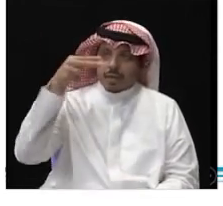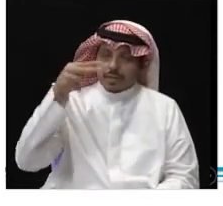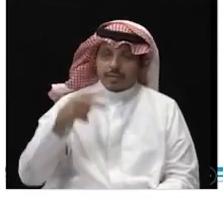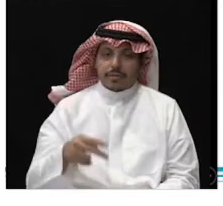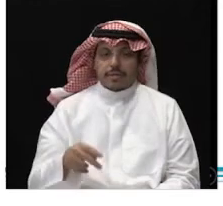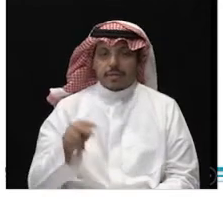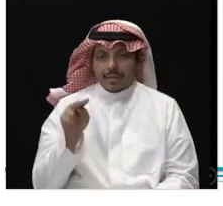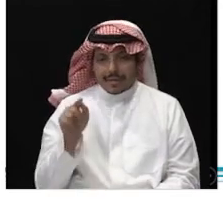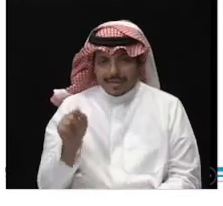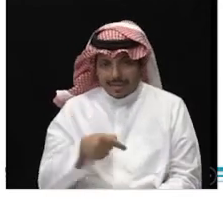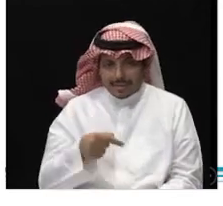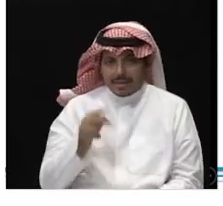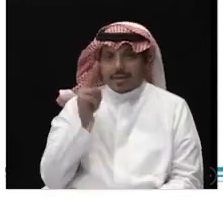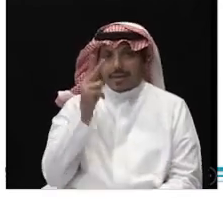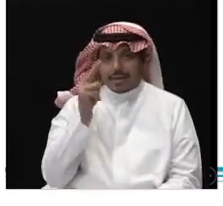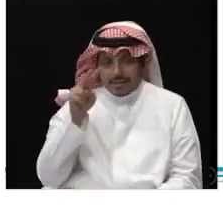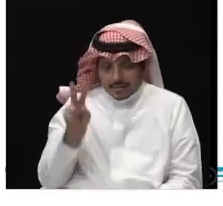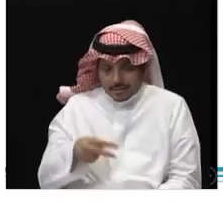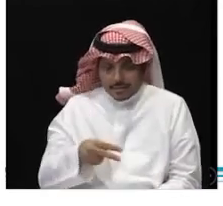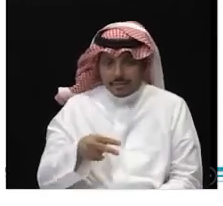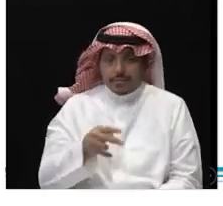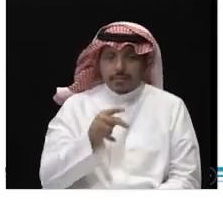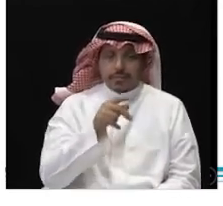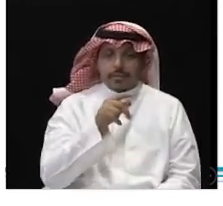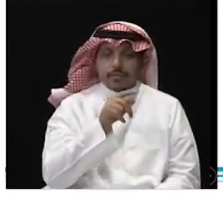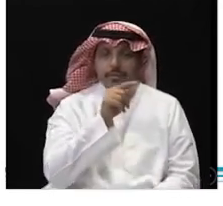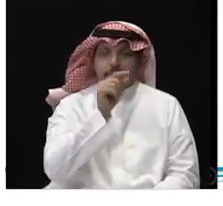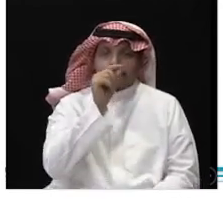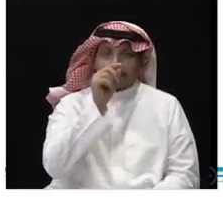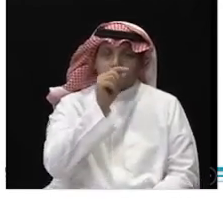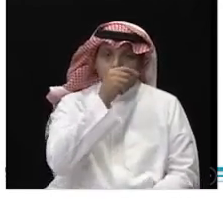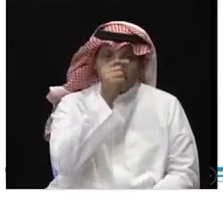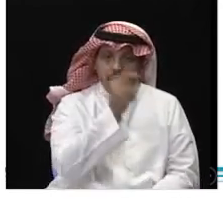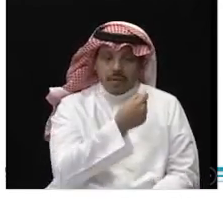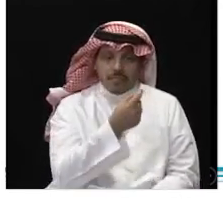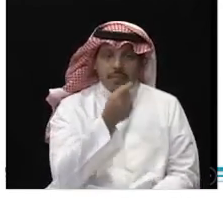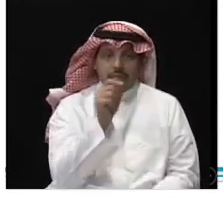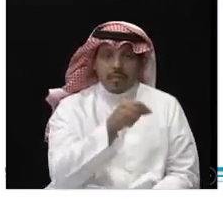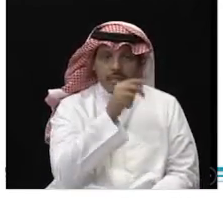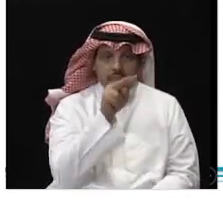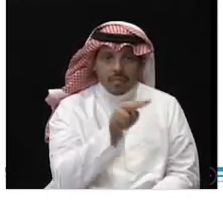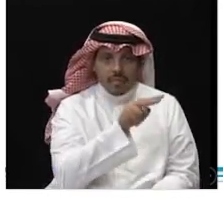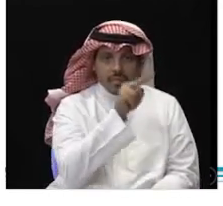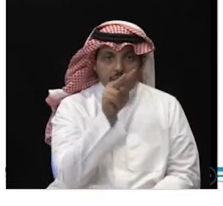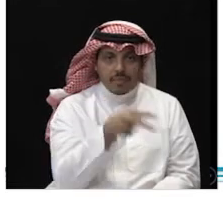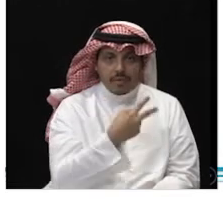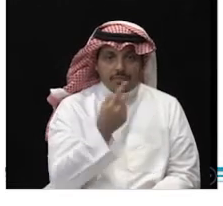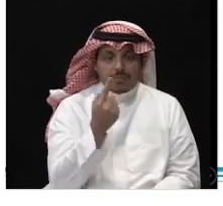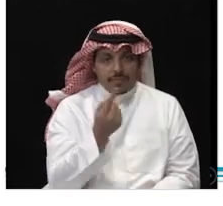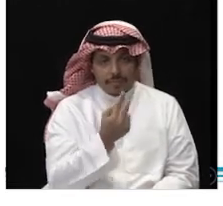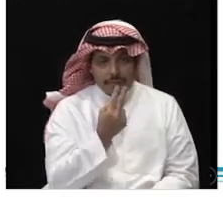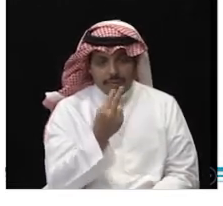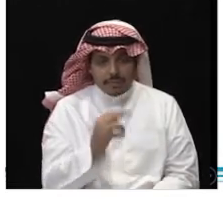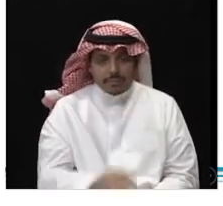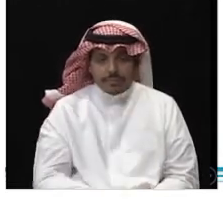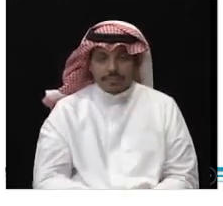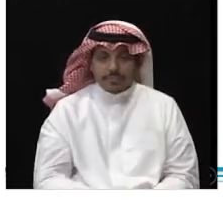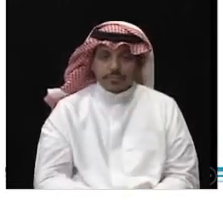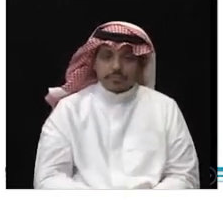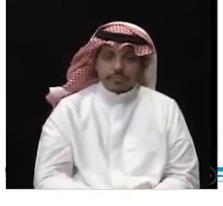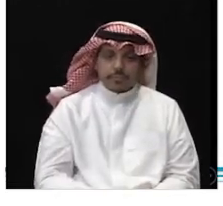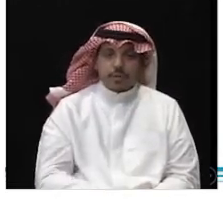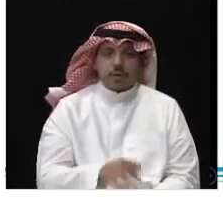كسرة كسرتان، ضمة ضمتان، أ أن. لاحظ الآن النون